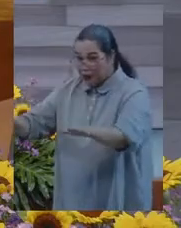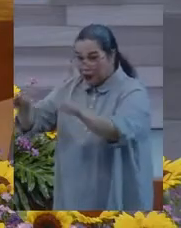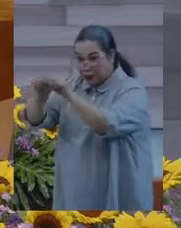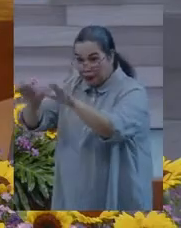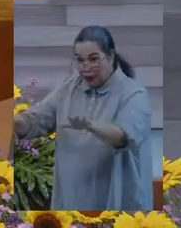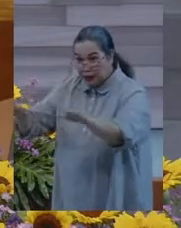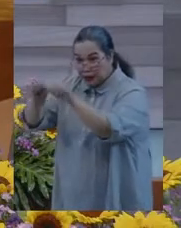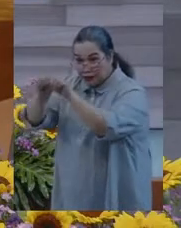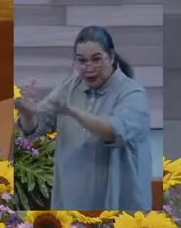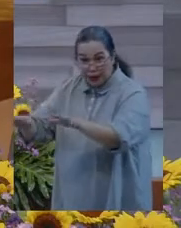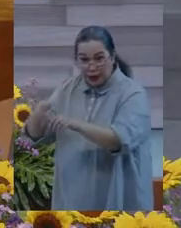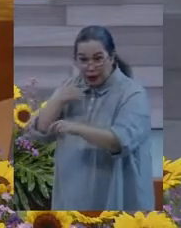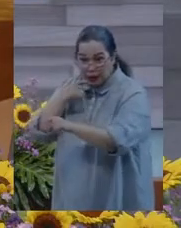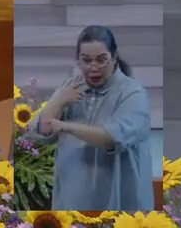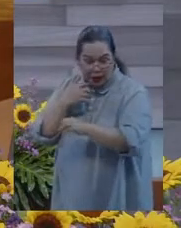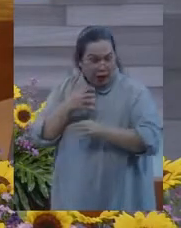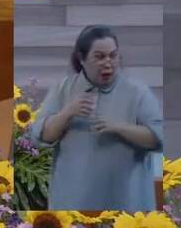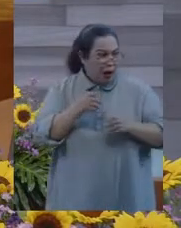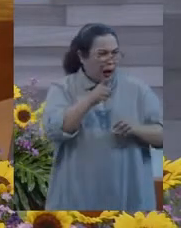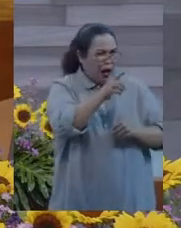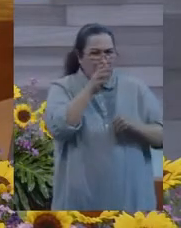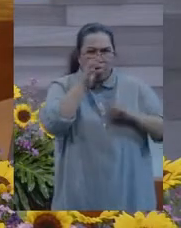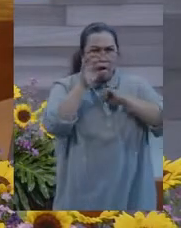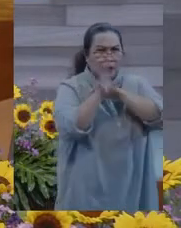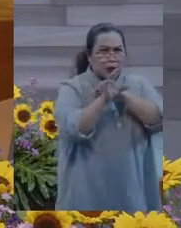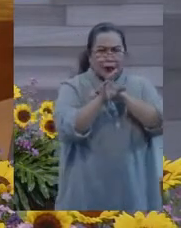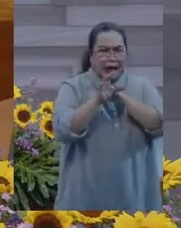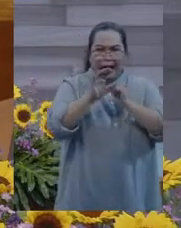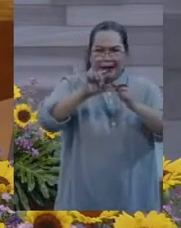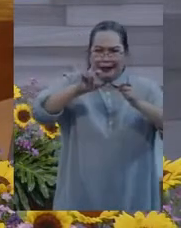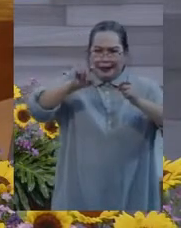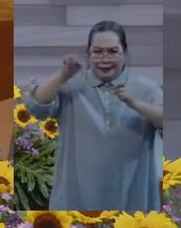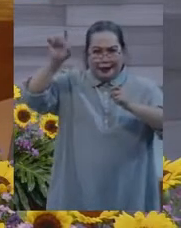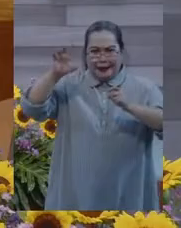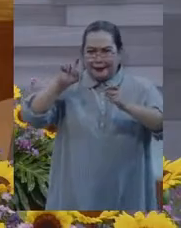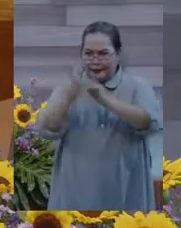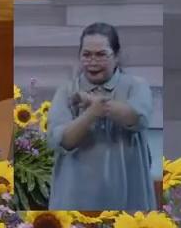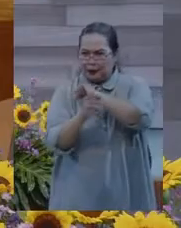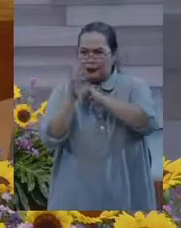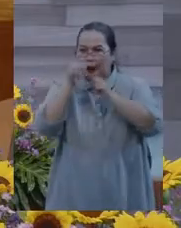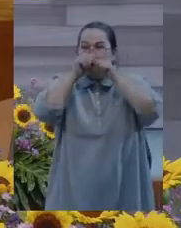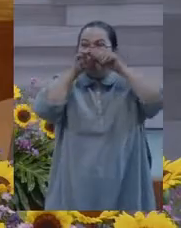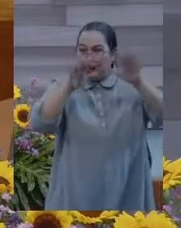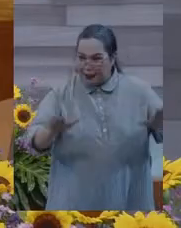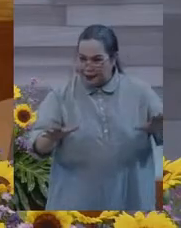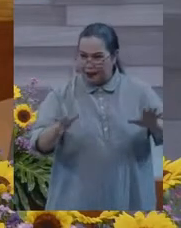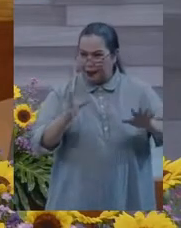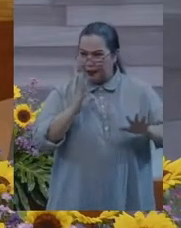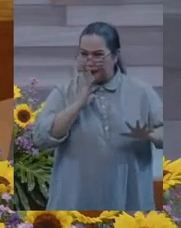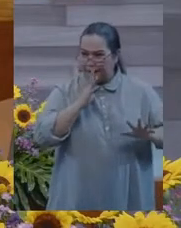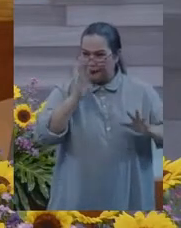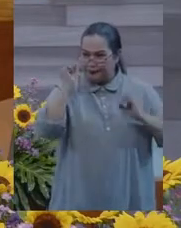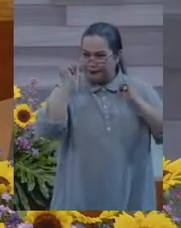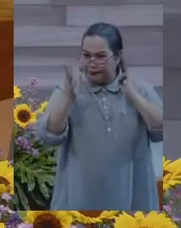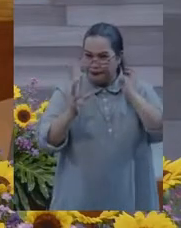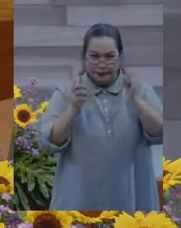So tatlong beses niyang sinubukan na i-curse ang nation of Israel, puro blessing ang lumabas sa kanyang